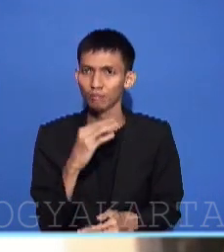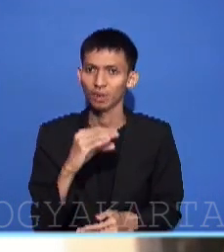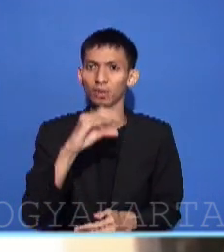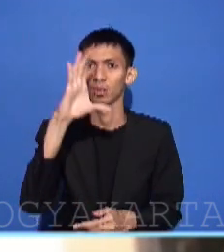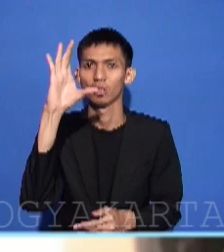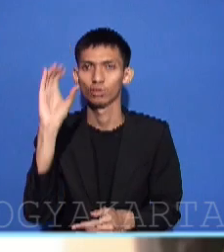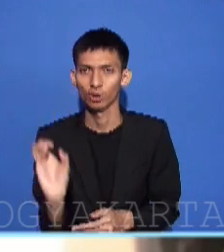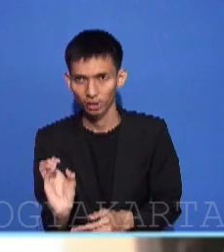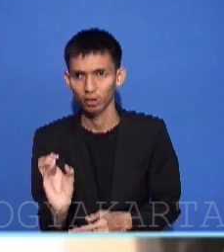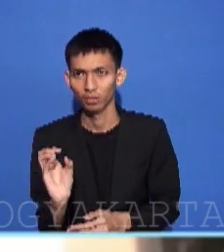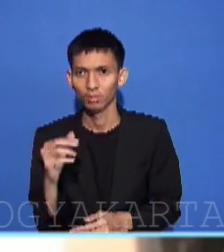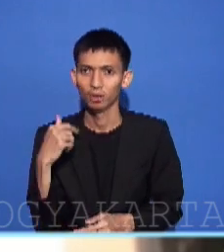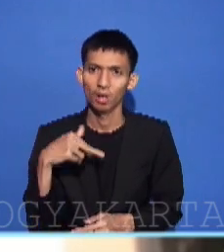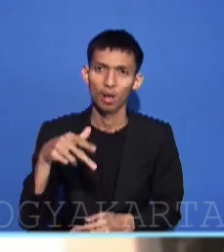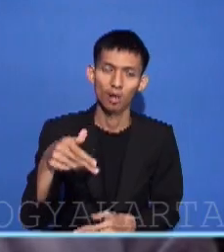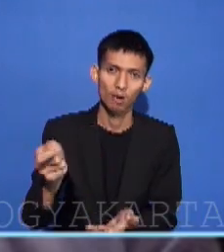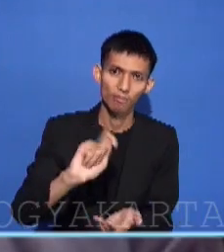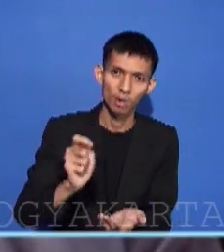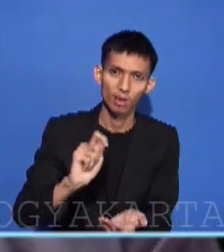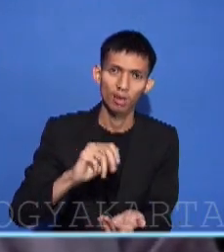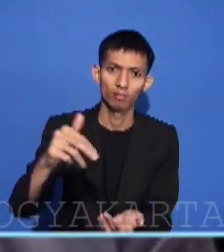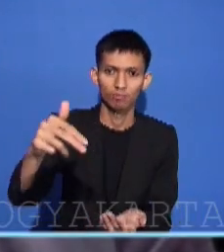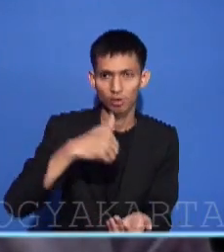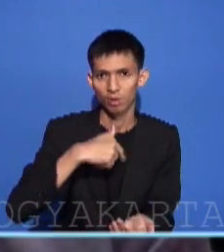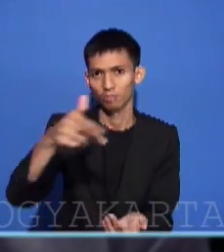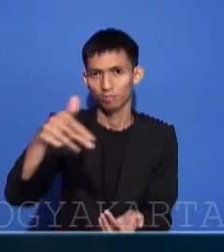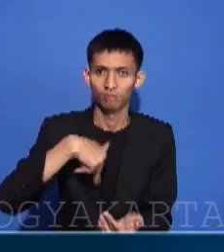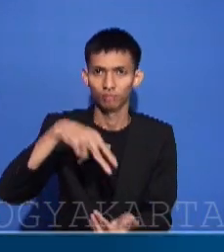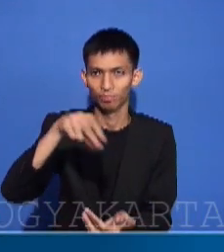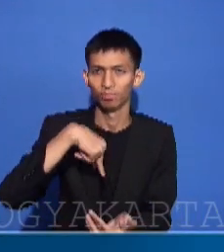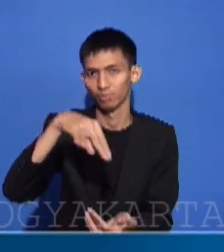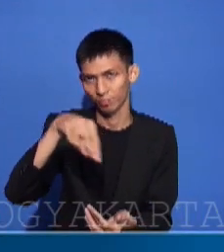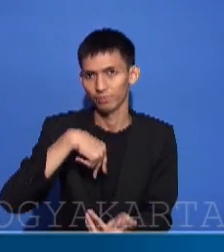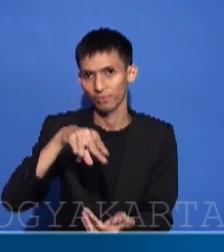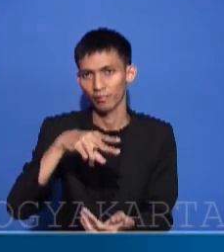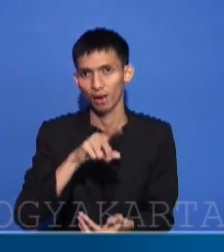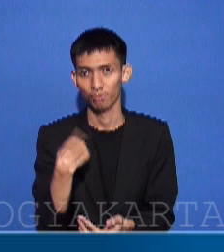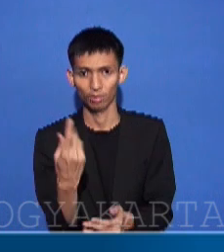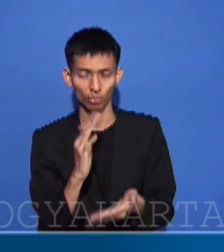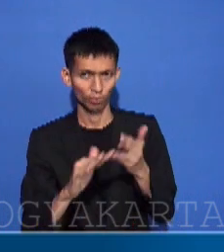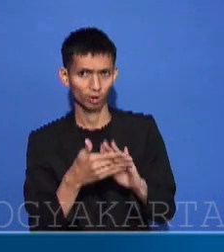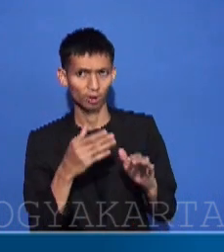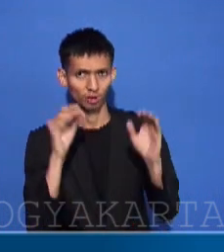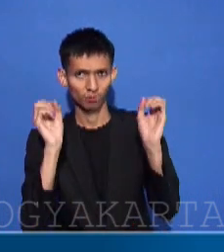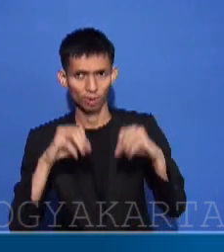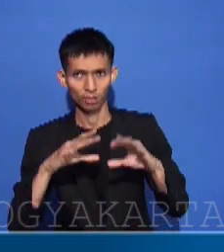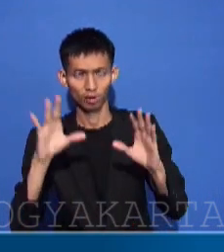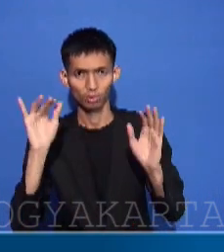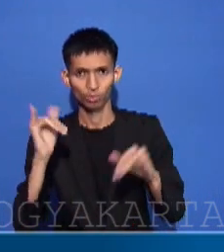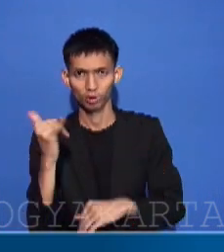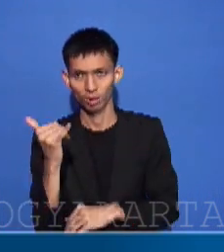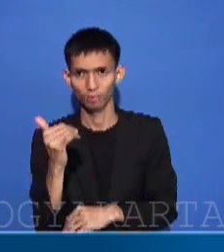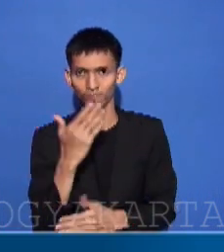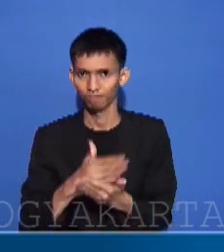bisa mengambil dari sumber itu kami dari berkah Jogja Berbagi bersama amanah takabur